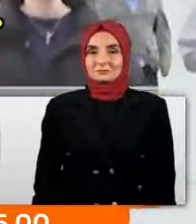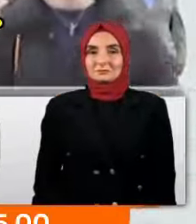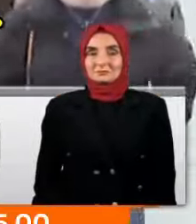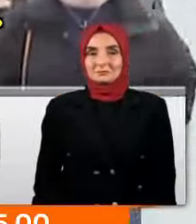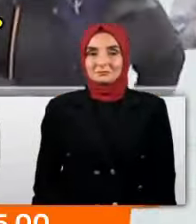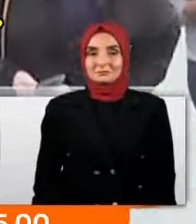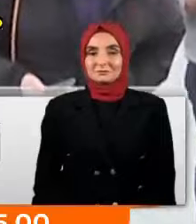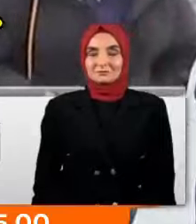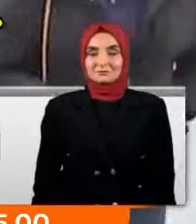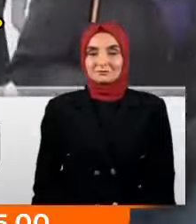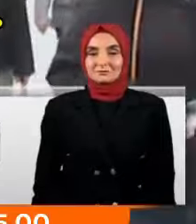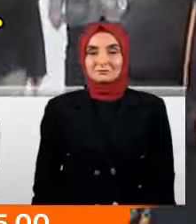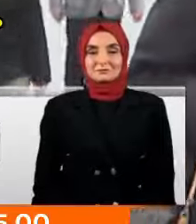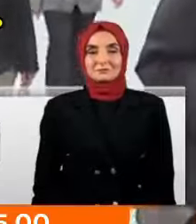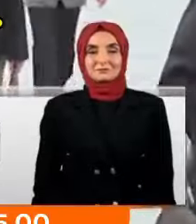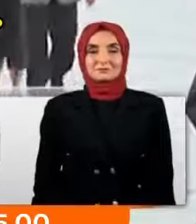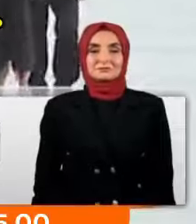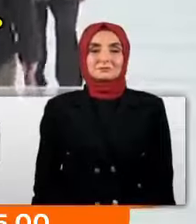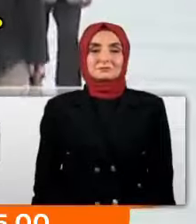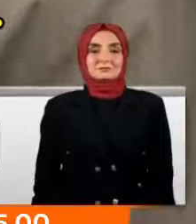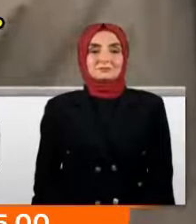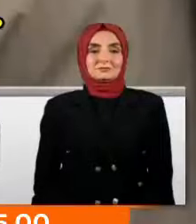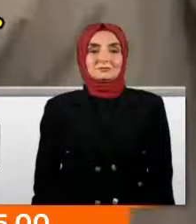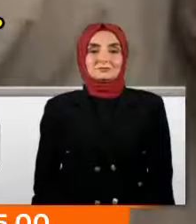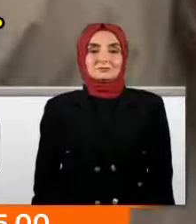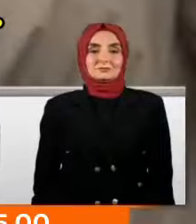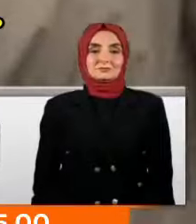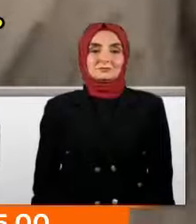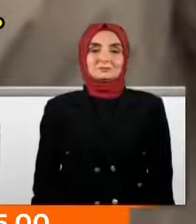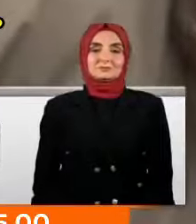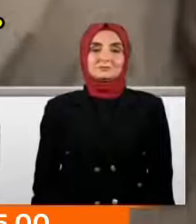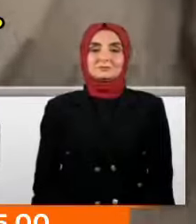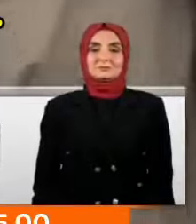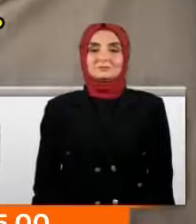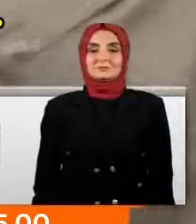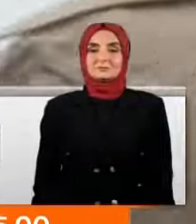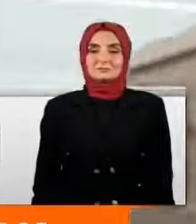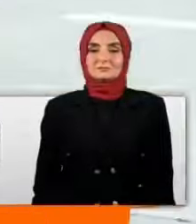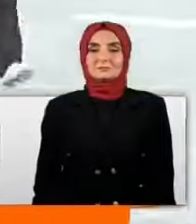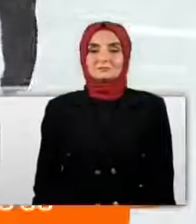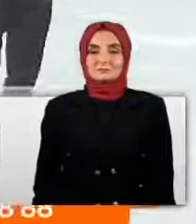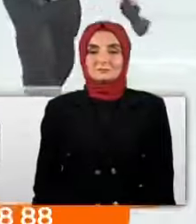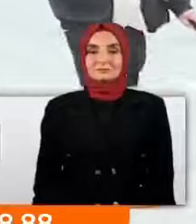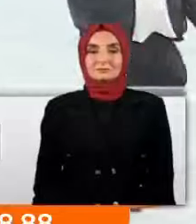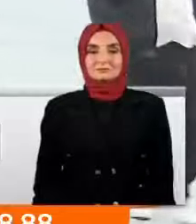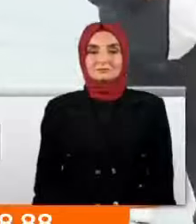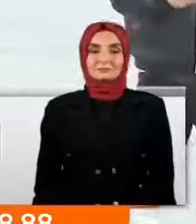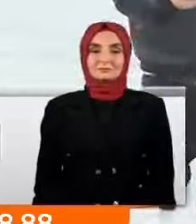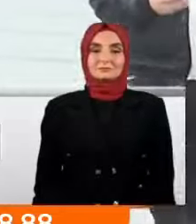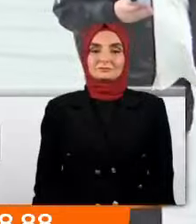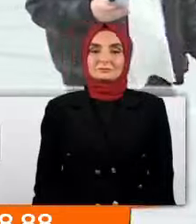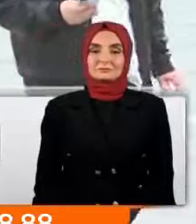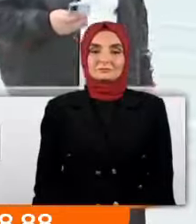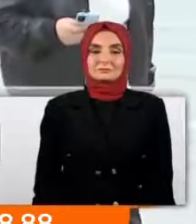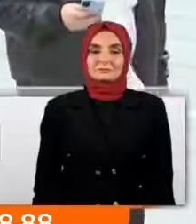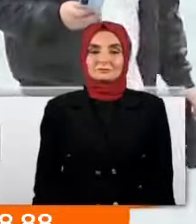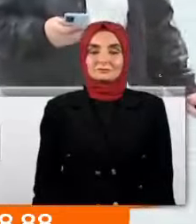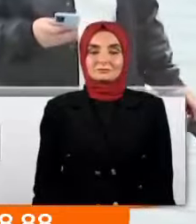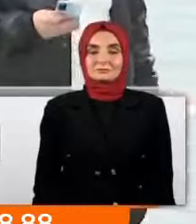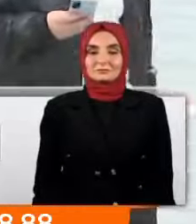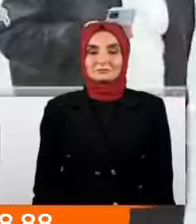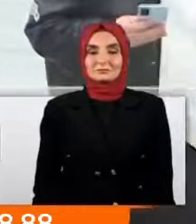İklimler değişiyor. Evet, yazı beklerken kışı yaşıyoruz. Bugün kısa kollu giyiyorsun, yarın uzun kollu giyiyorsun. Veya bugün